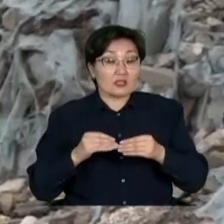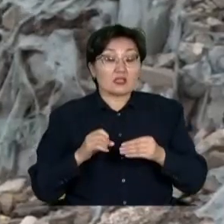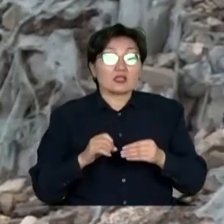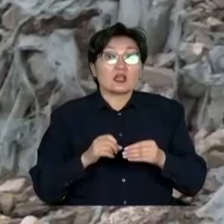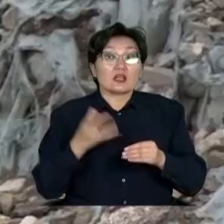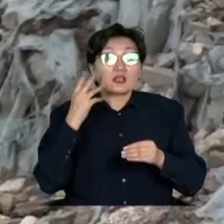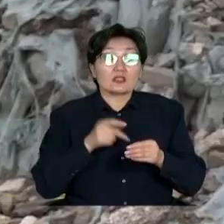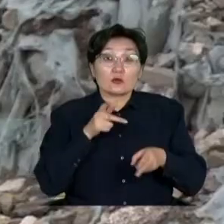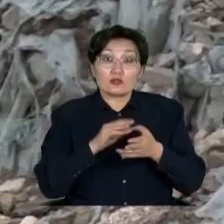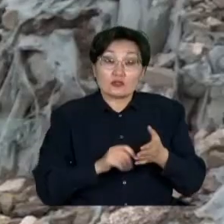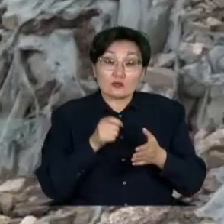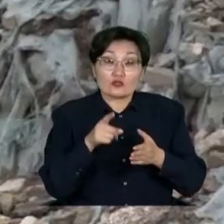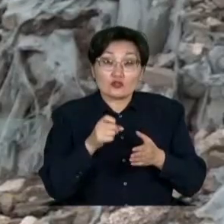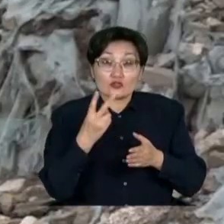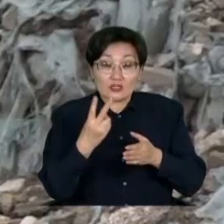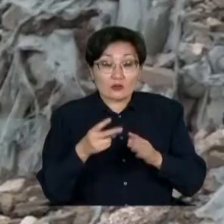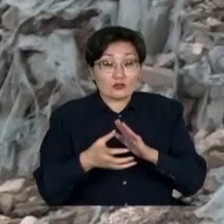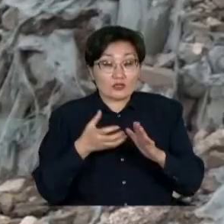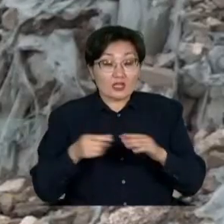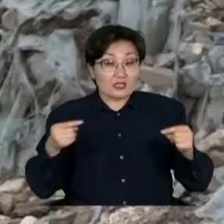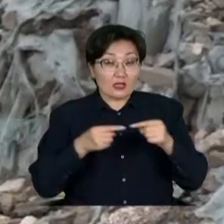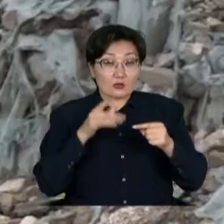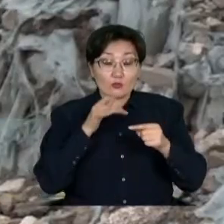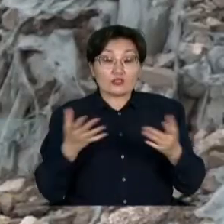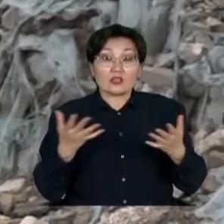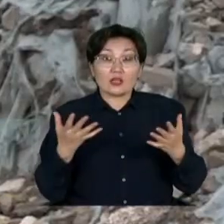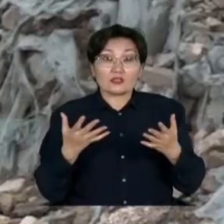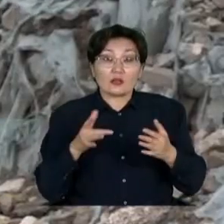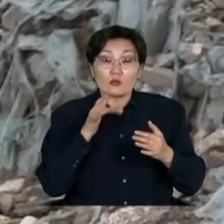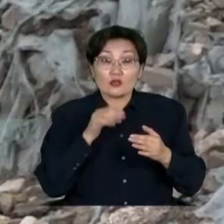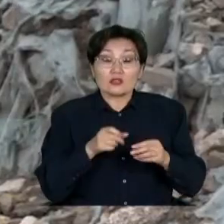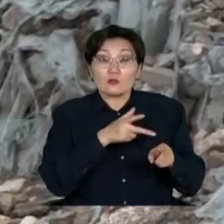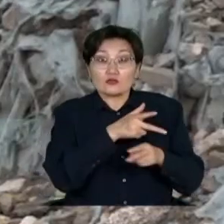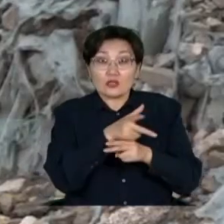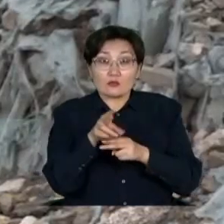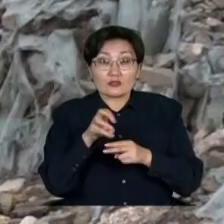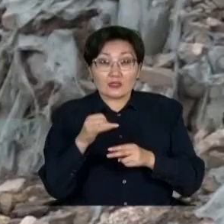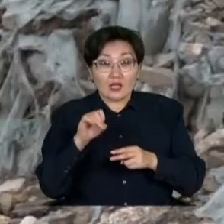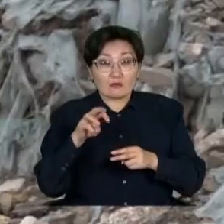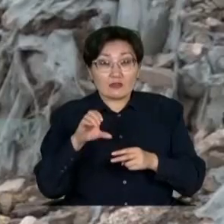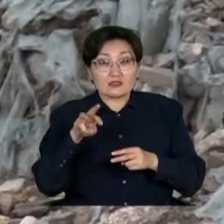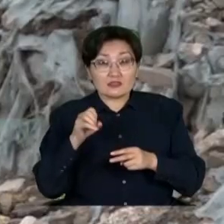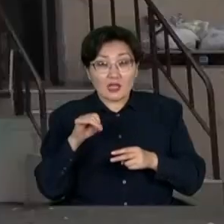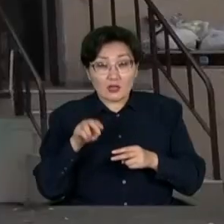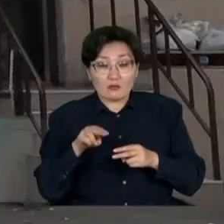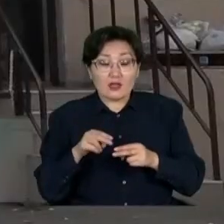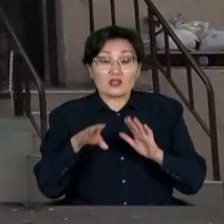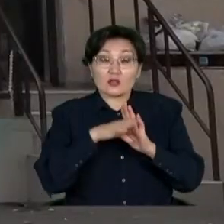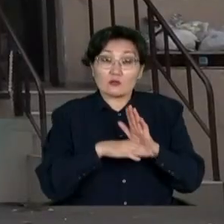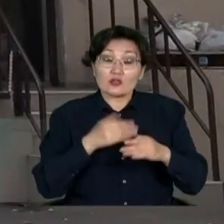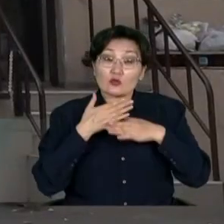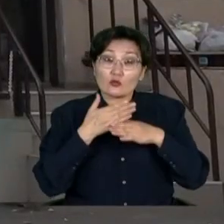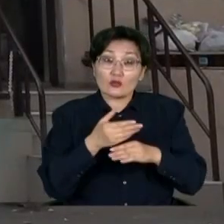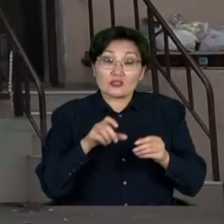жазған кезінде 102-ні шақырғанда нақты уақытта қай жерде түсірілген білу үшін таймстамп деген қосымша арқылы фиксация жасаймыз. Ал